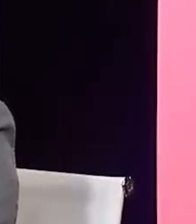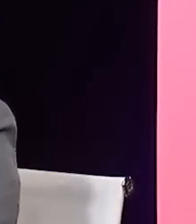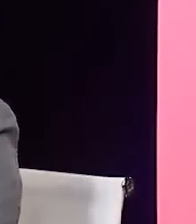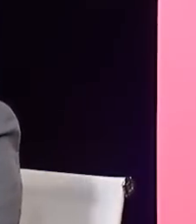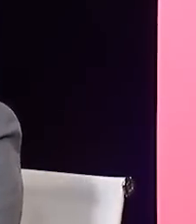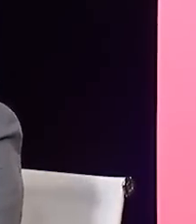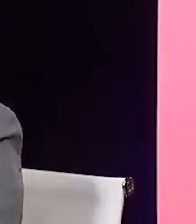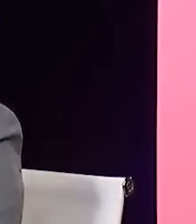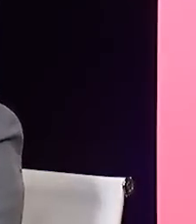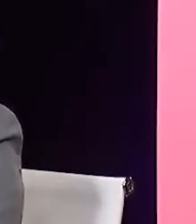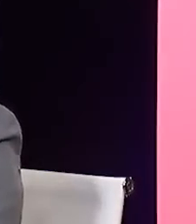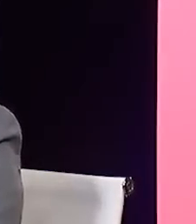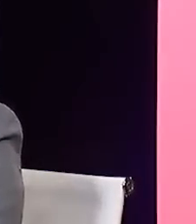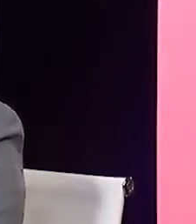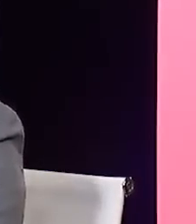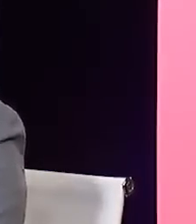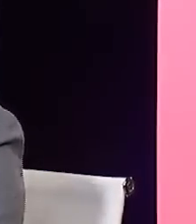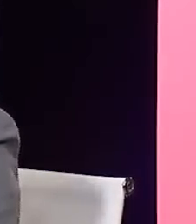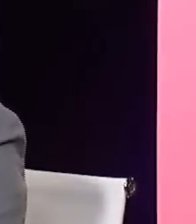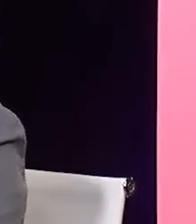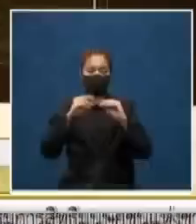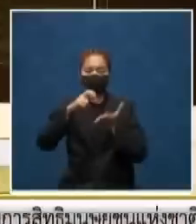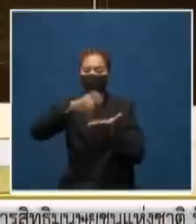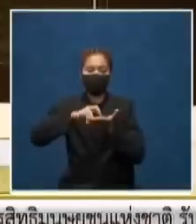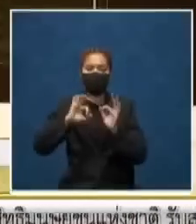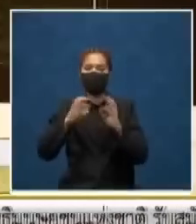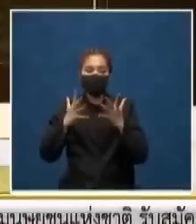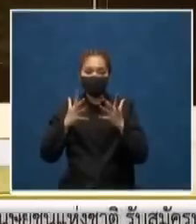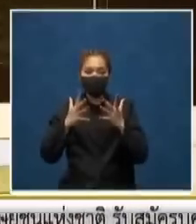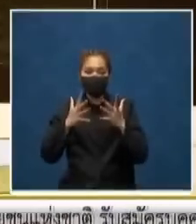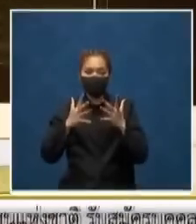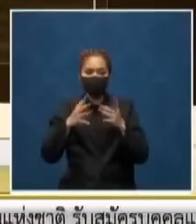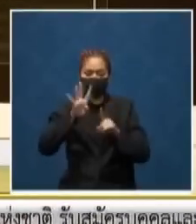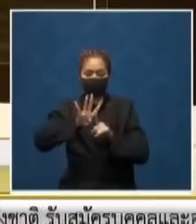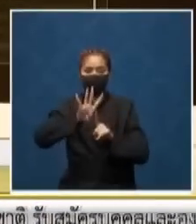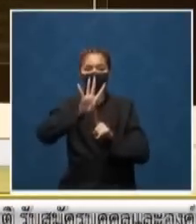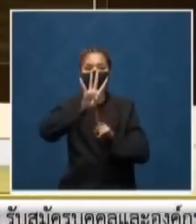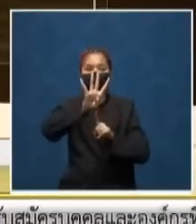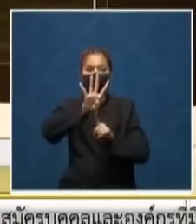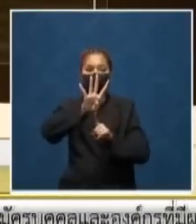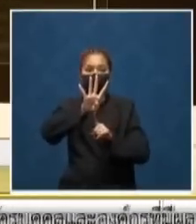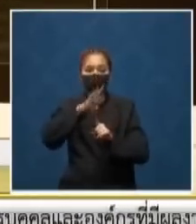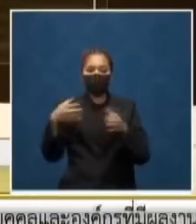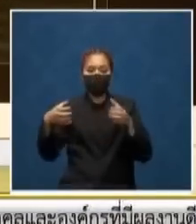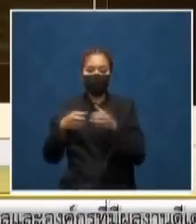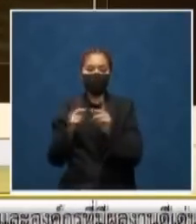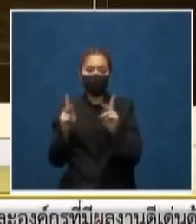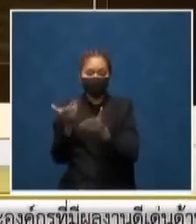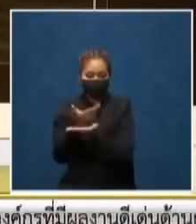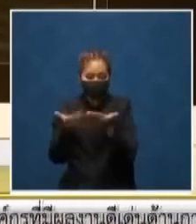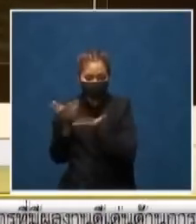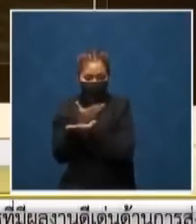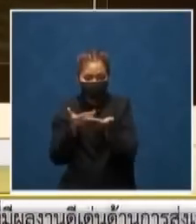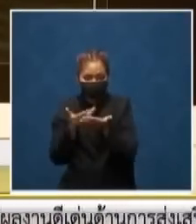ต้องบอกว่าเนื่องจากว่าส.สปัจจุบันเนี่ยมาจากระบบการเลือกตั้งอีกแบบหนึ่งเพราะฉะนั้นความชอบ